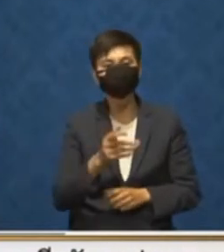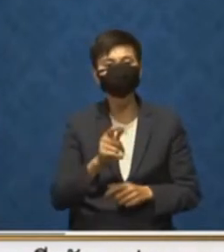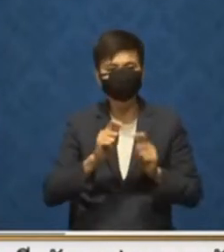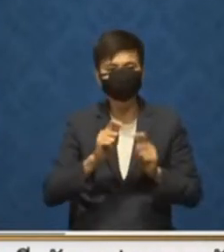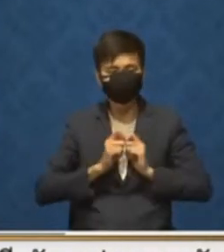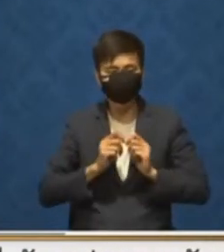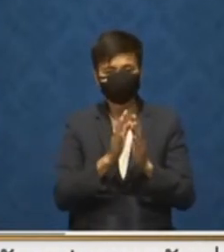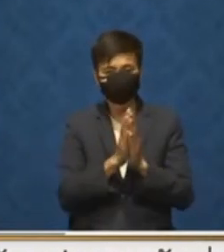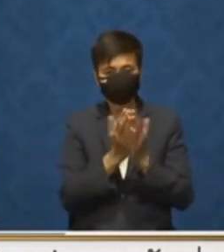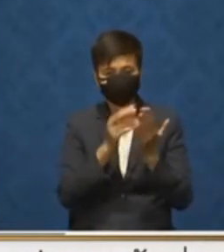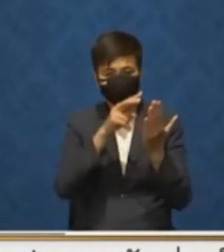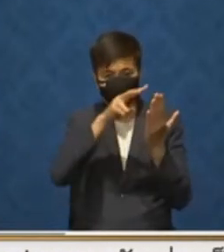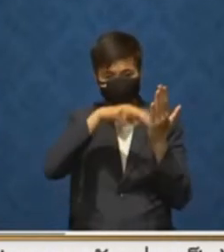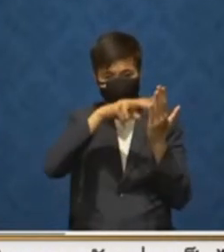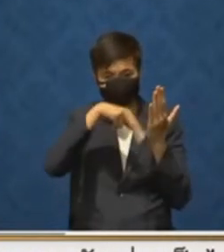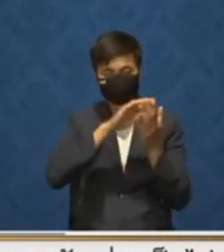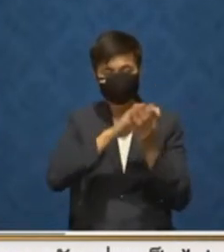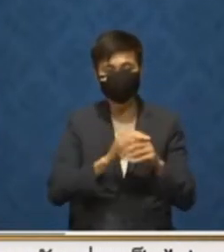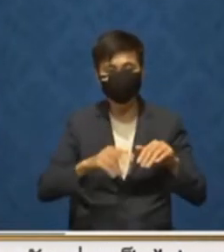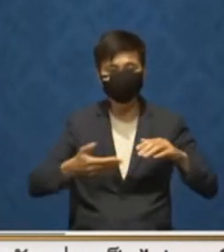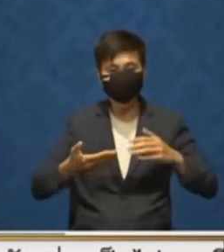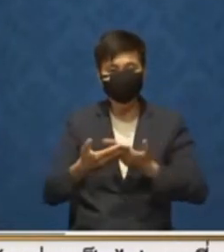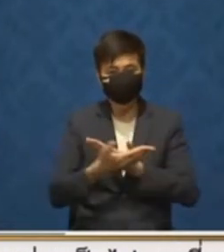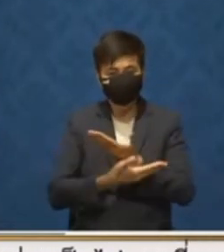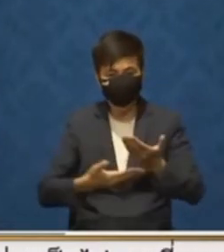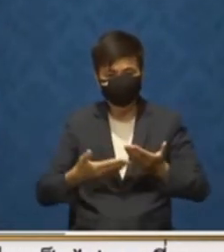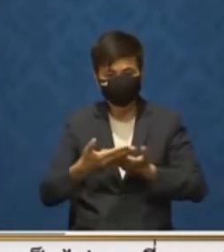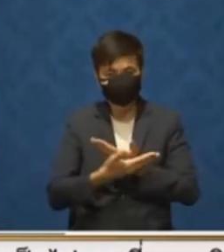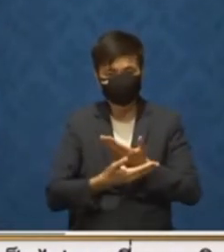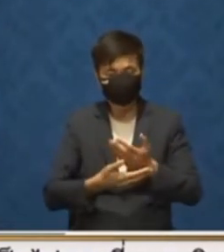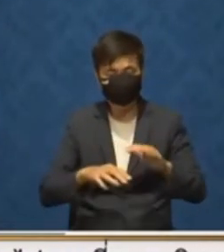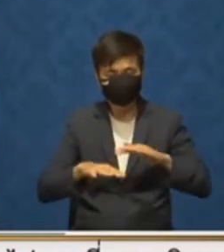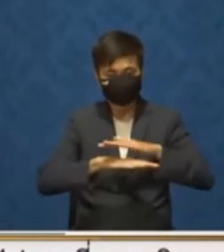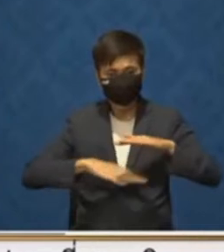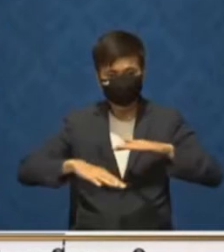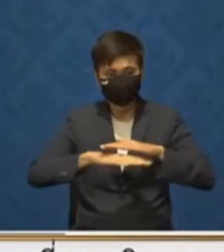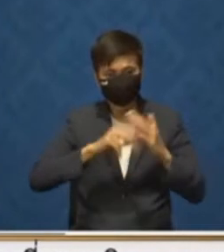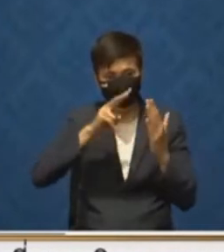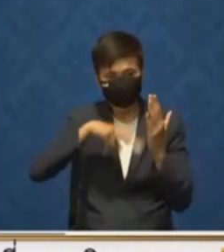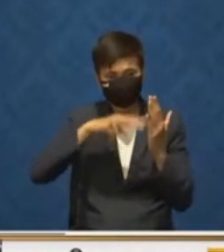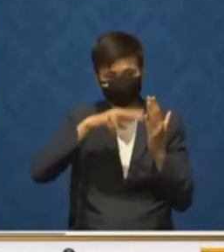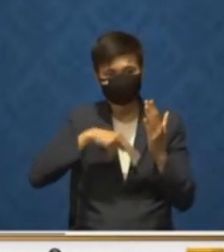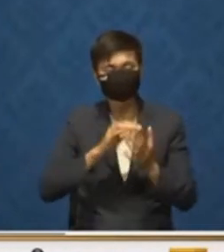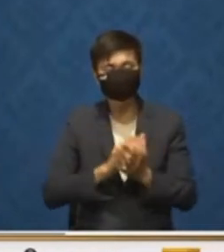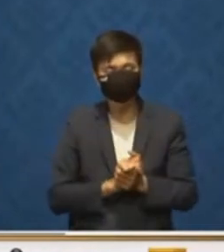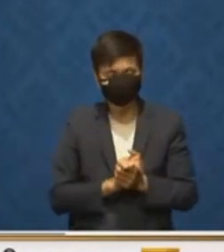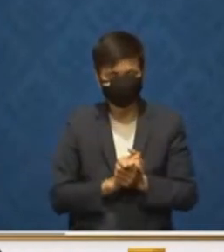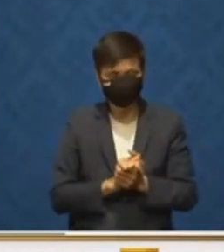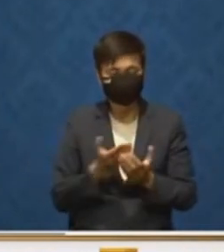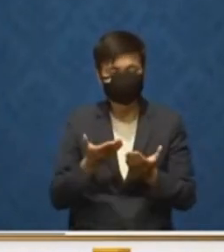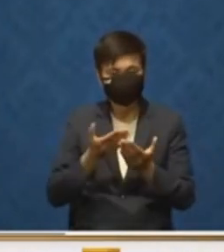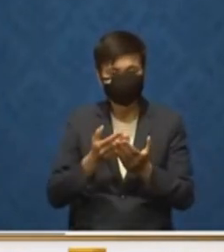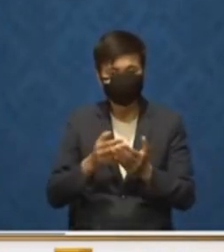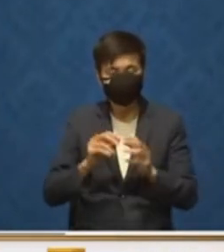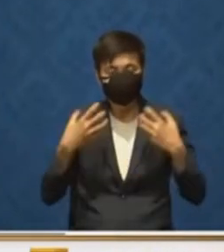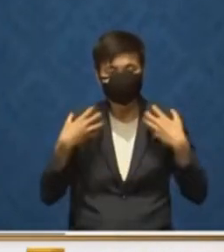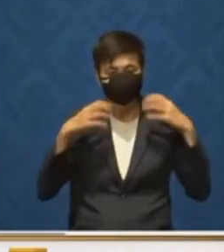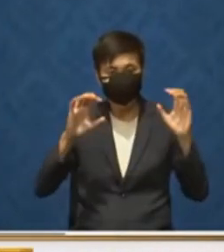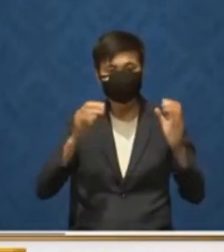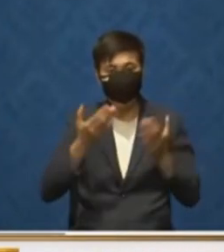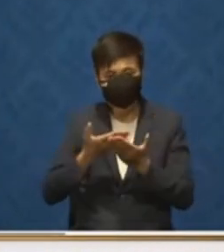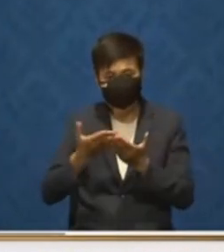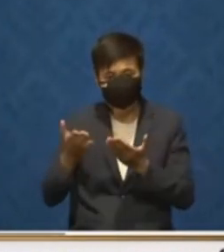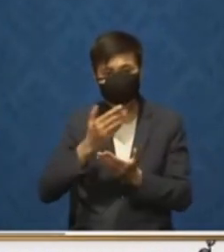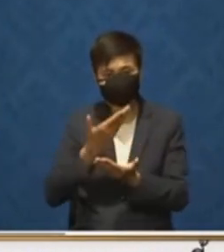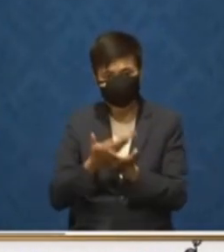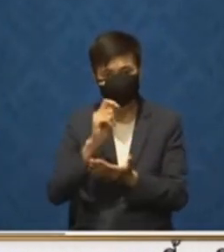ส่วนหนึ่งของเอกสารนะครับบอกว่าเพื่อให้หน่วยงานของรัฐสามารถดำเนินการจัดซื้อจัดจ้างนะครับได้ด้วยความรวดเร็วนะ